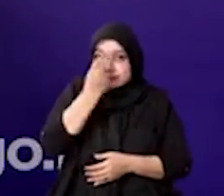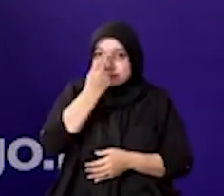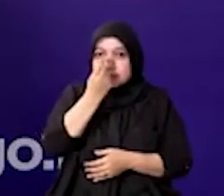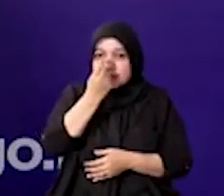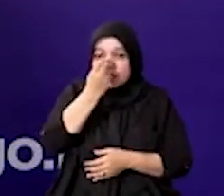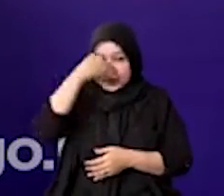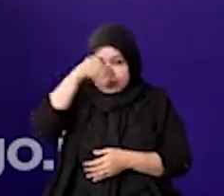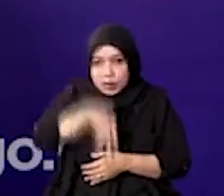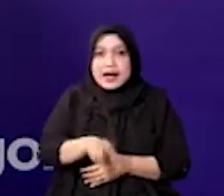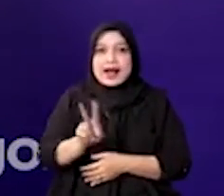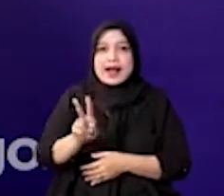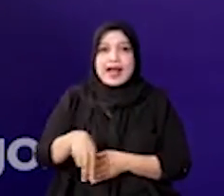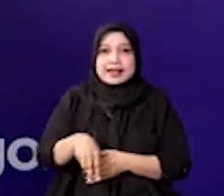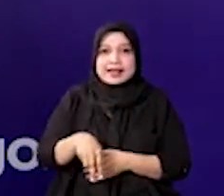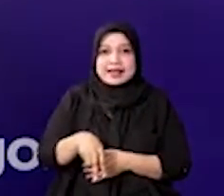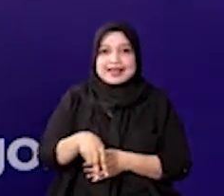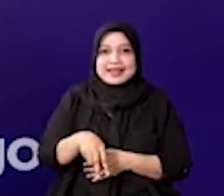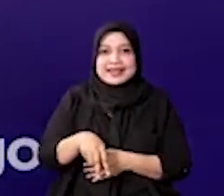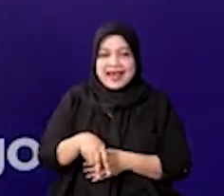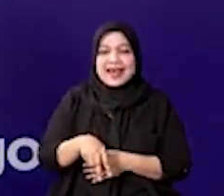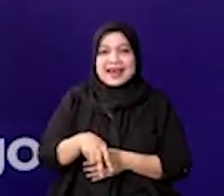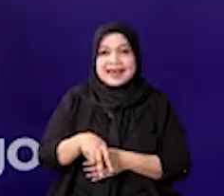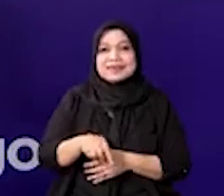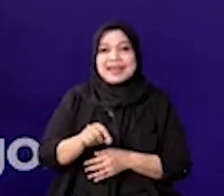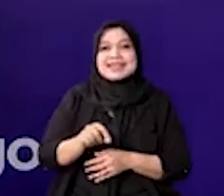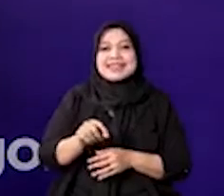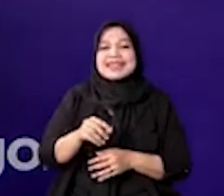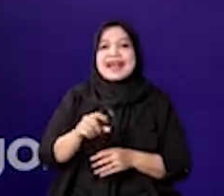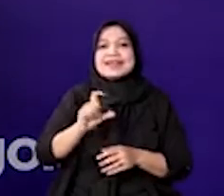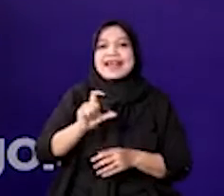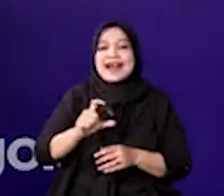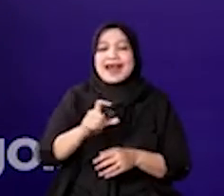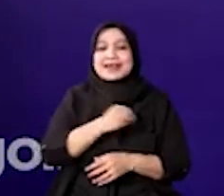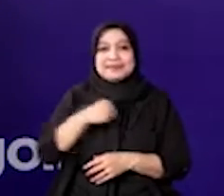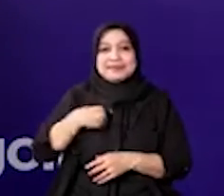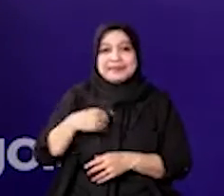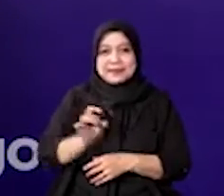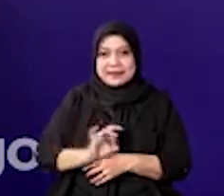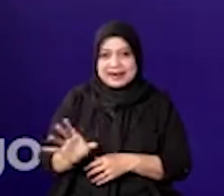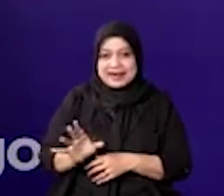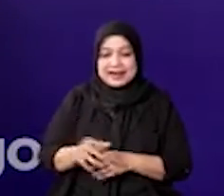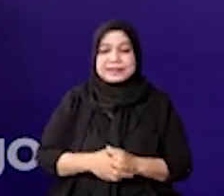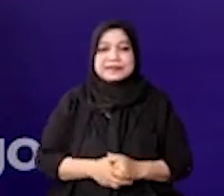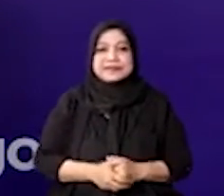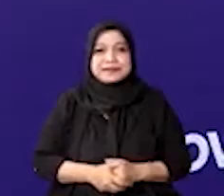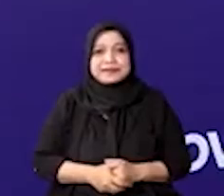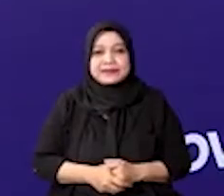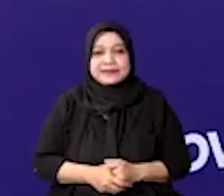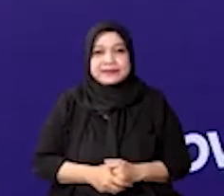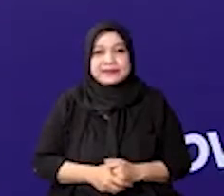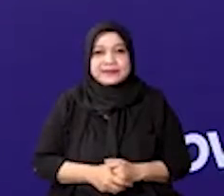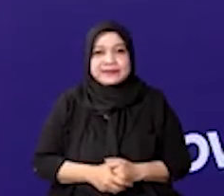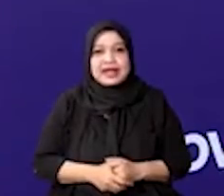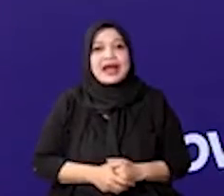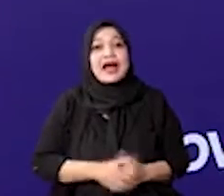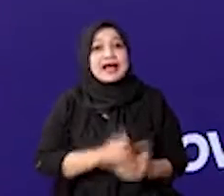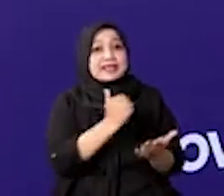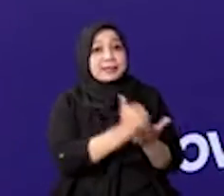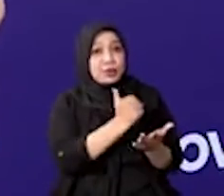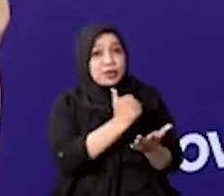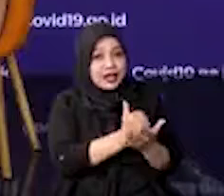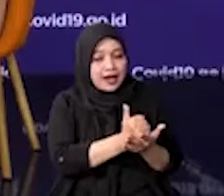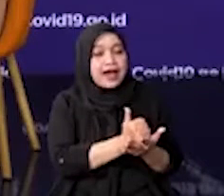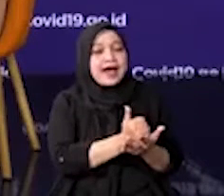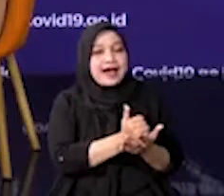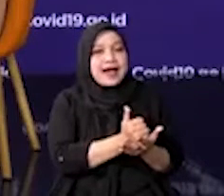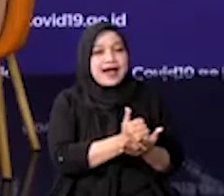itu tradisional namanya Pak tapiah dengan medis apa P dokter ya itulah Jadi sebenarnya ee antara